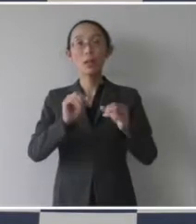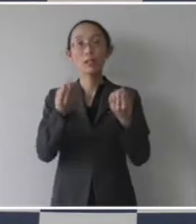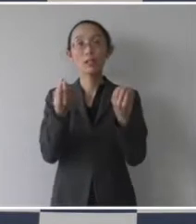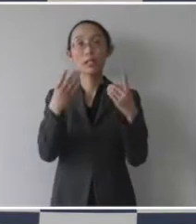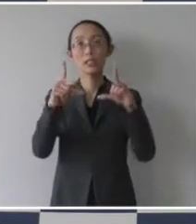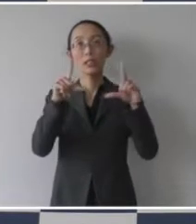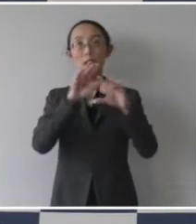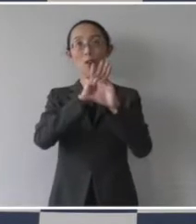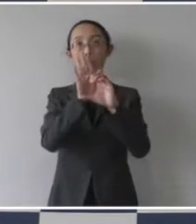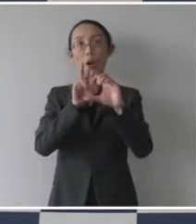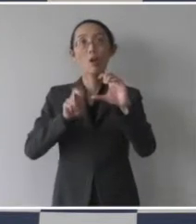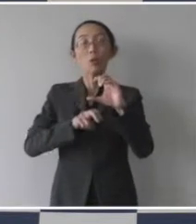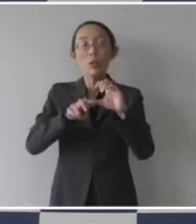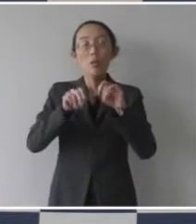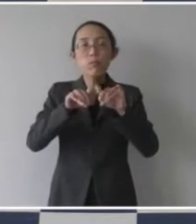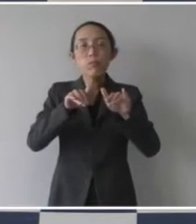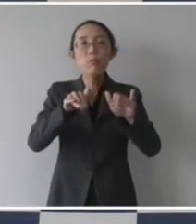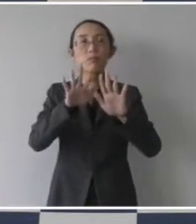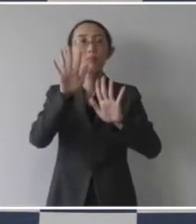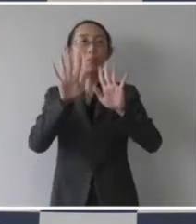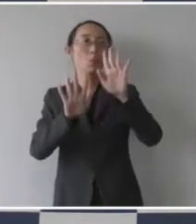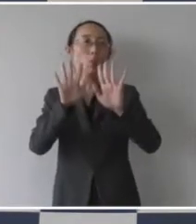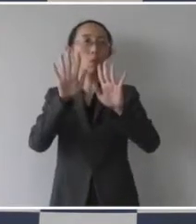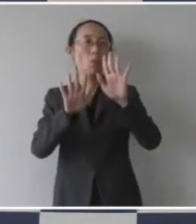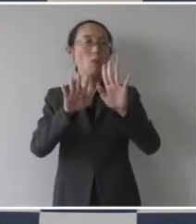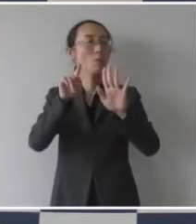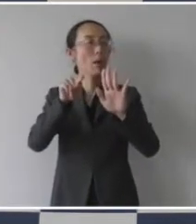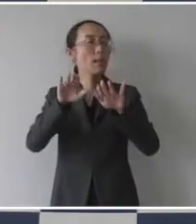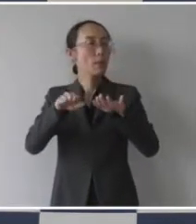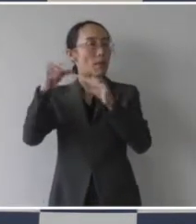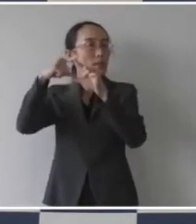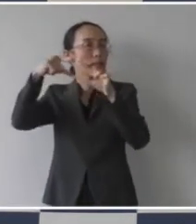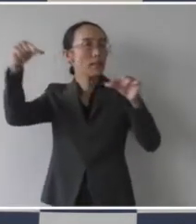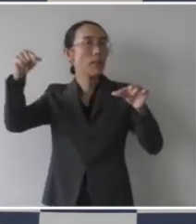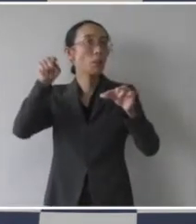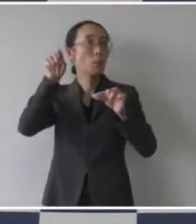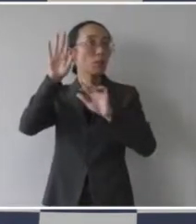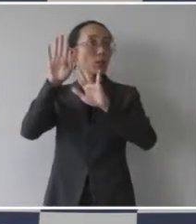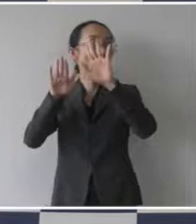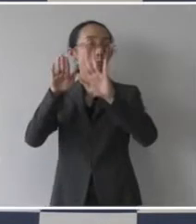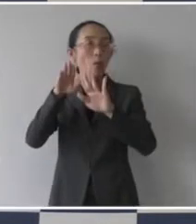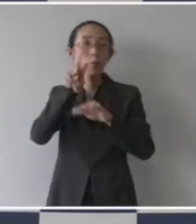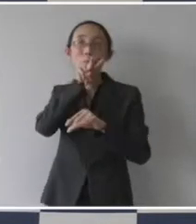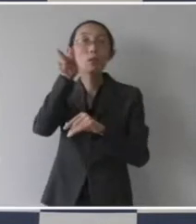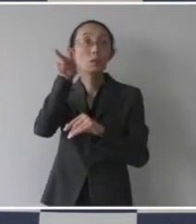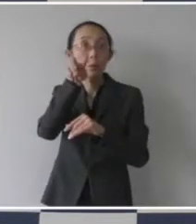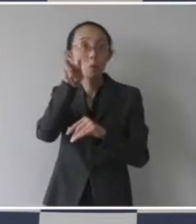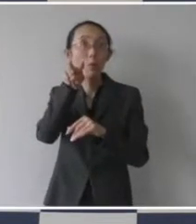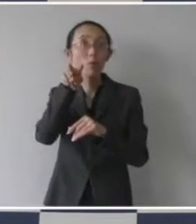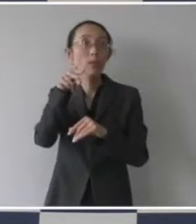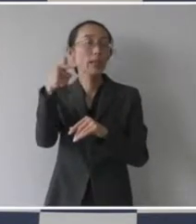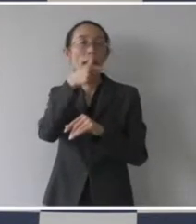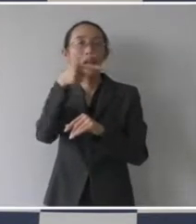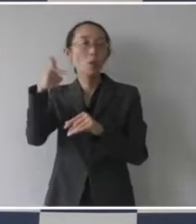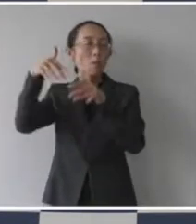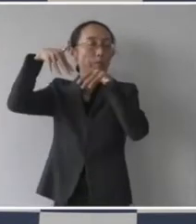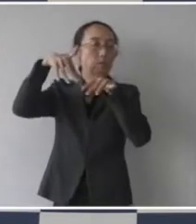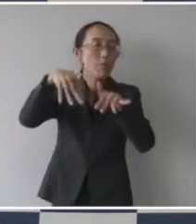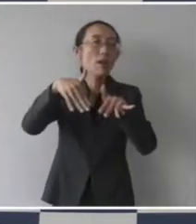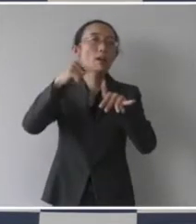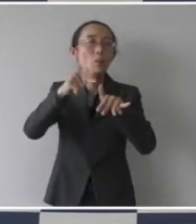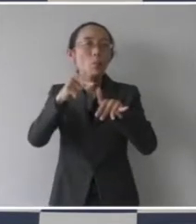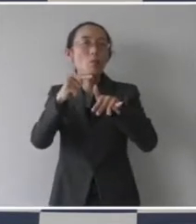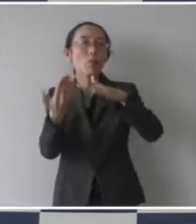この拡大の状況でありますけれども、まあ、これ全国的に見ても、第6波のピーク時に比べるとかなり減少してき